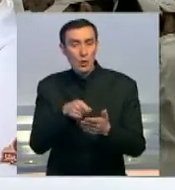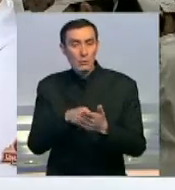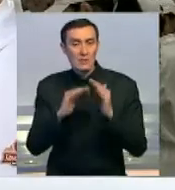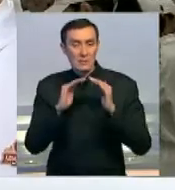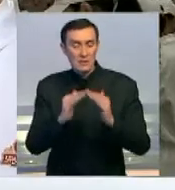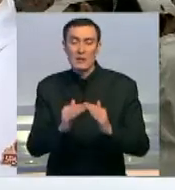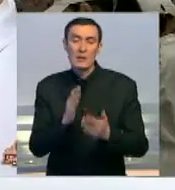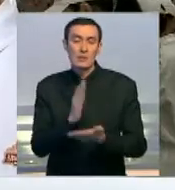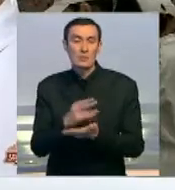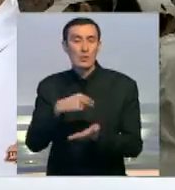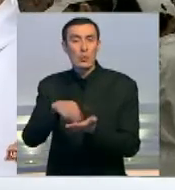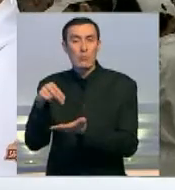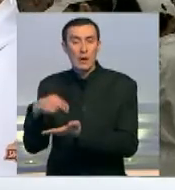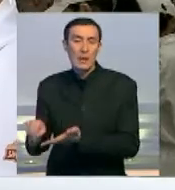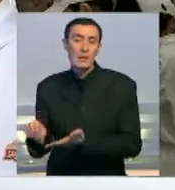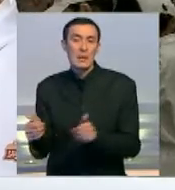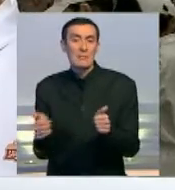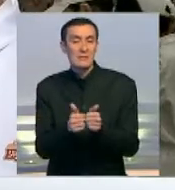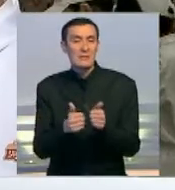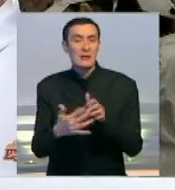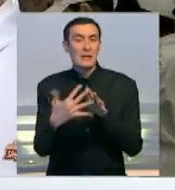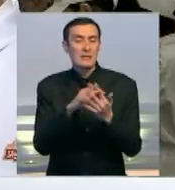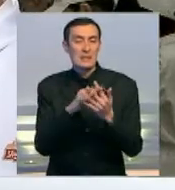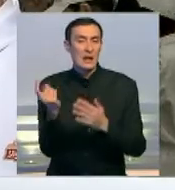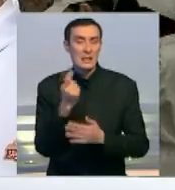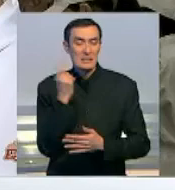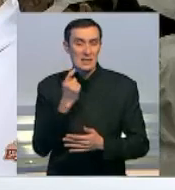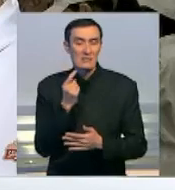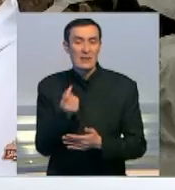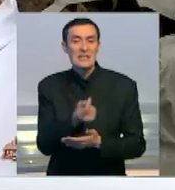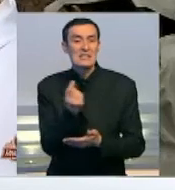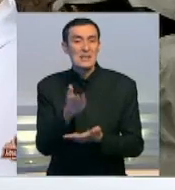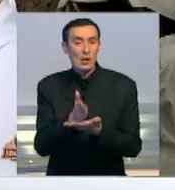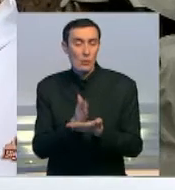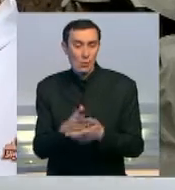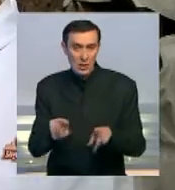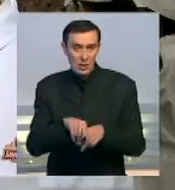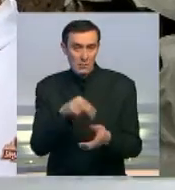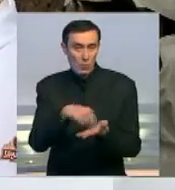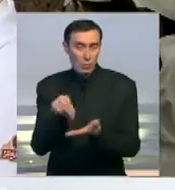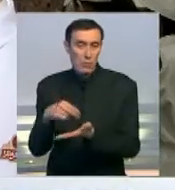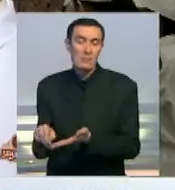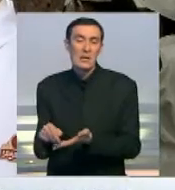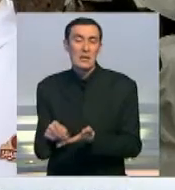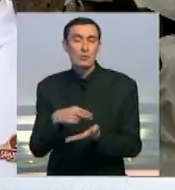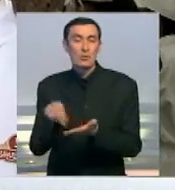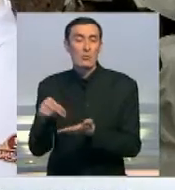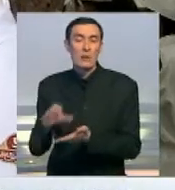у местных крестьянско-фермерских хозяйств зерно, также